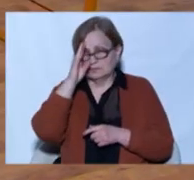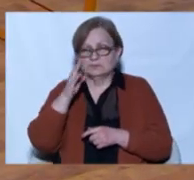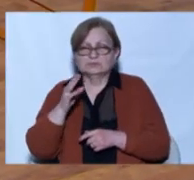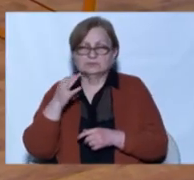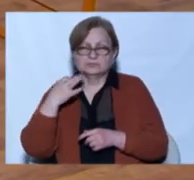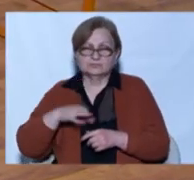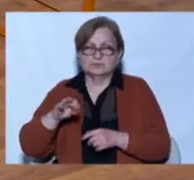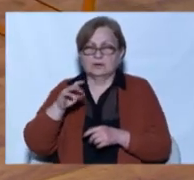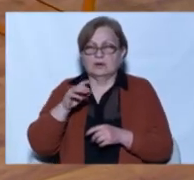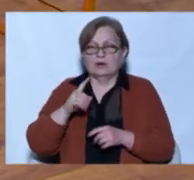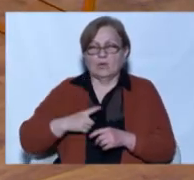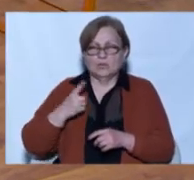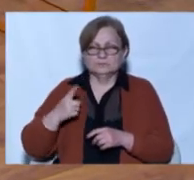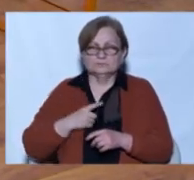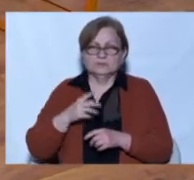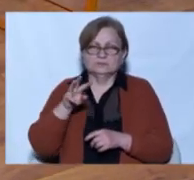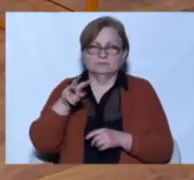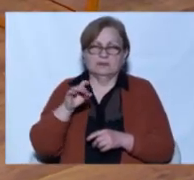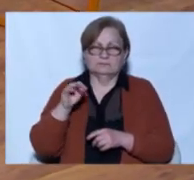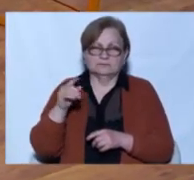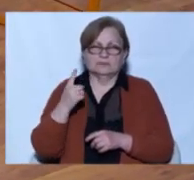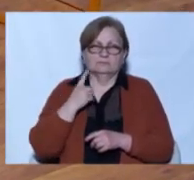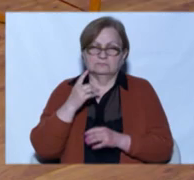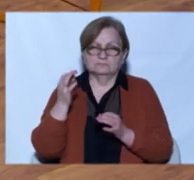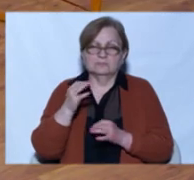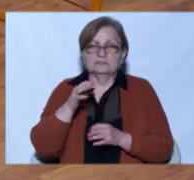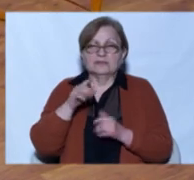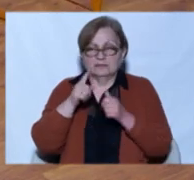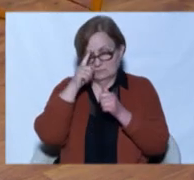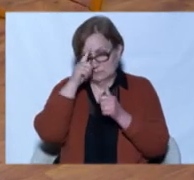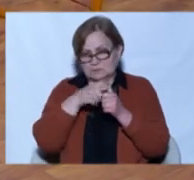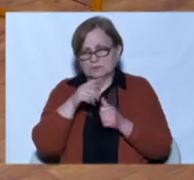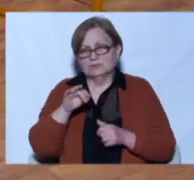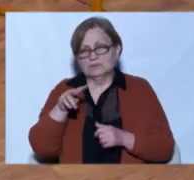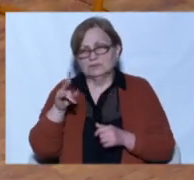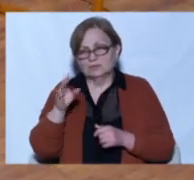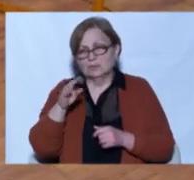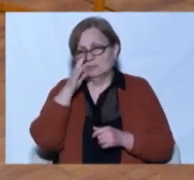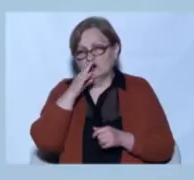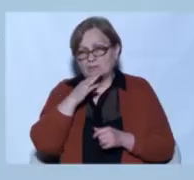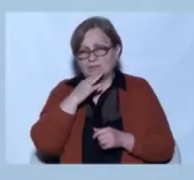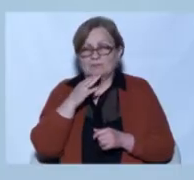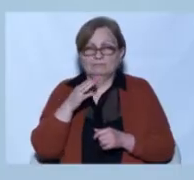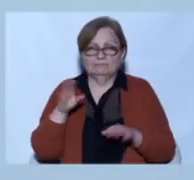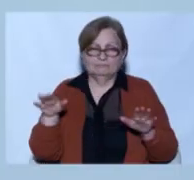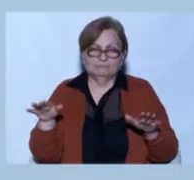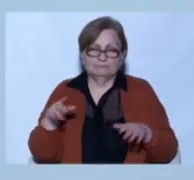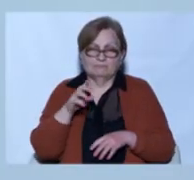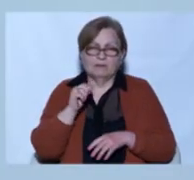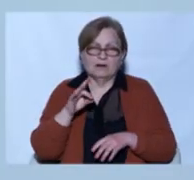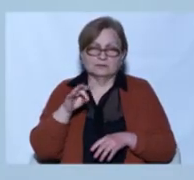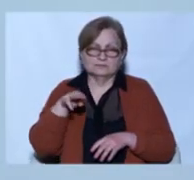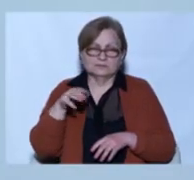ალფრედო, შენ არასდროს იფრენ მარტო, ილიკო სოლომონი, მამა ბარტყი. აი ამგვარი იყო